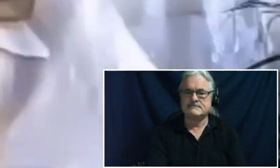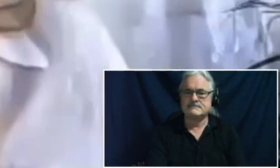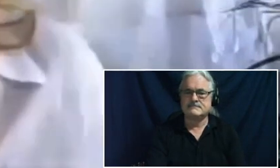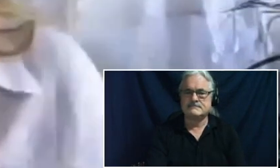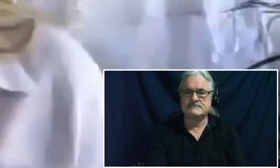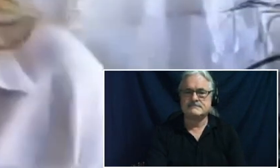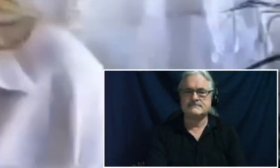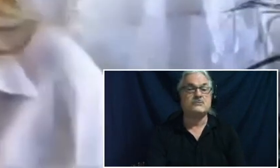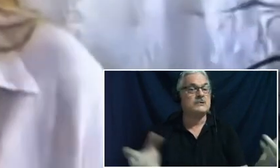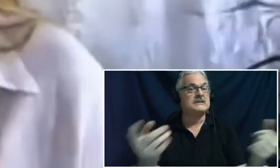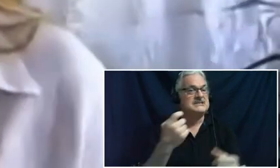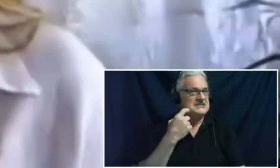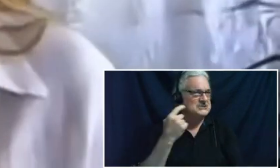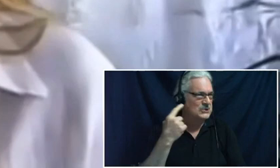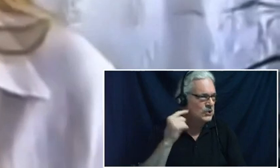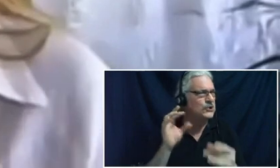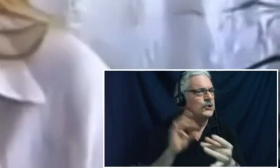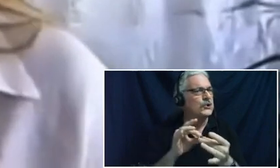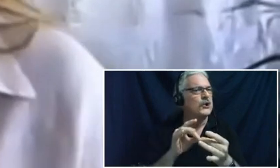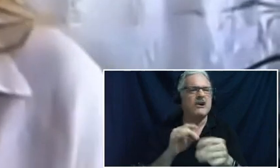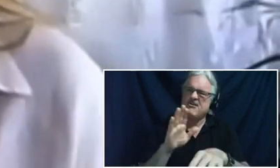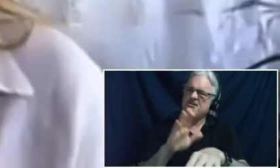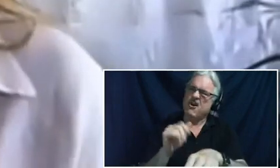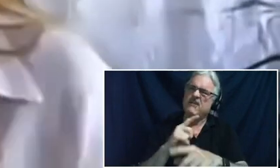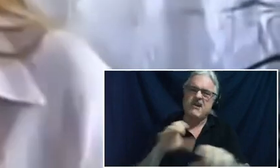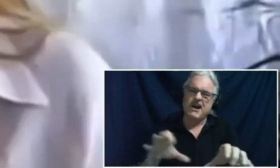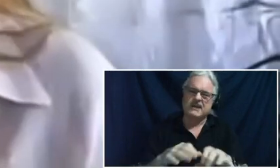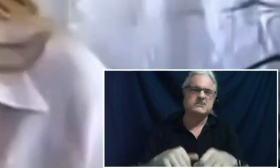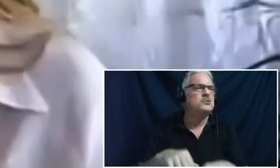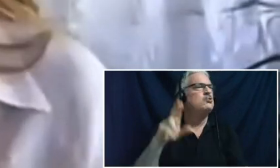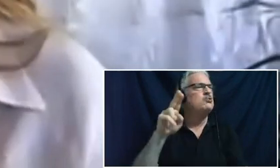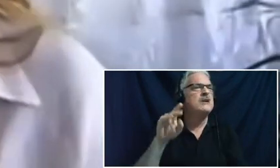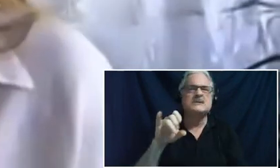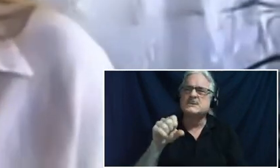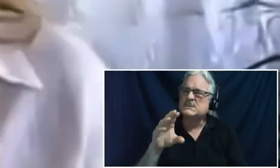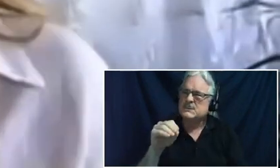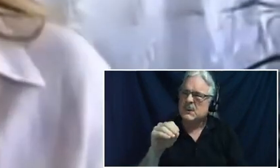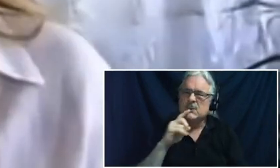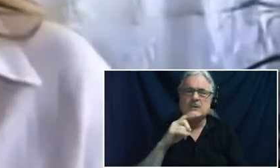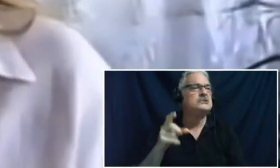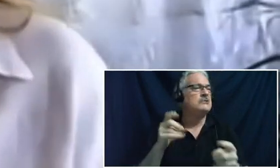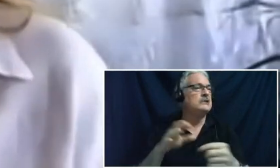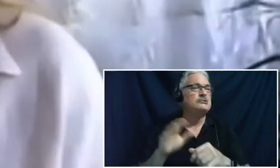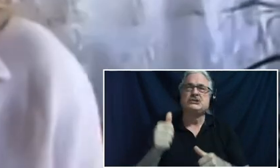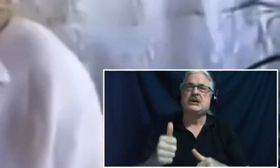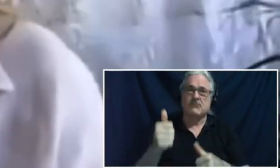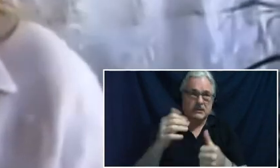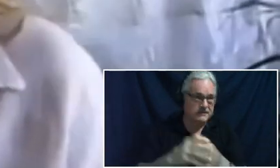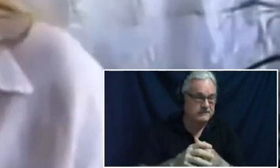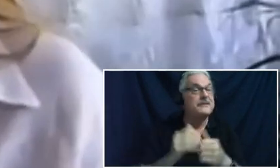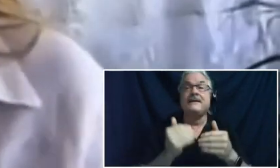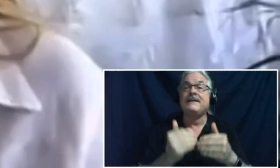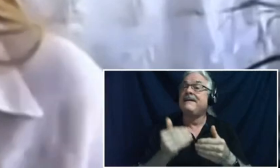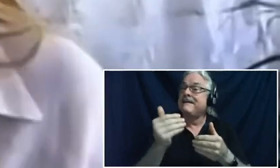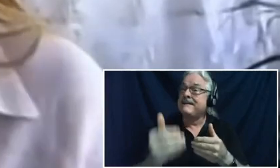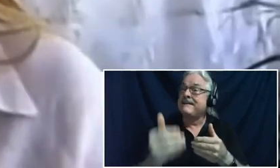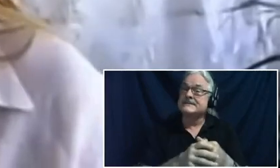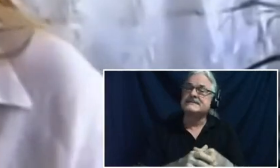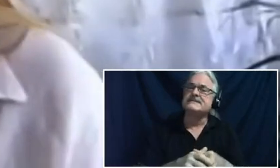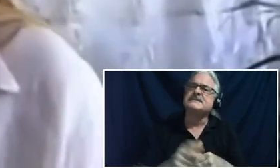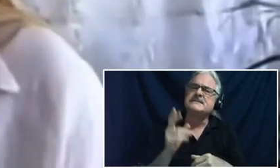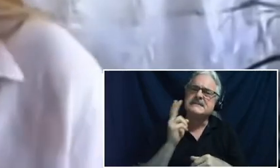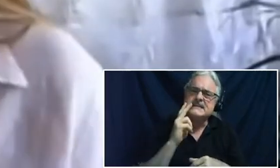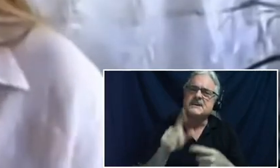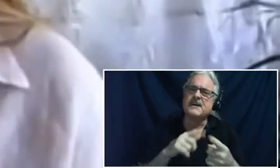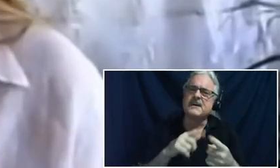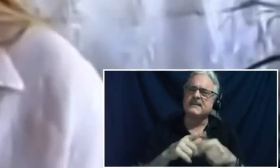Nous venons d'entendre un appel à l'action de la part de la directrice générale de l'UNESCO à la suite de la pandémie de la COVID. Maintenant, nous allons en apprendre davantage au